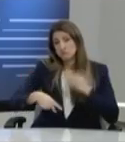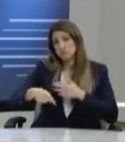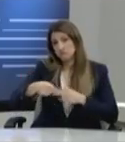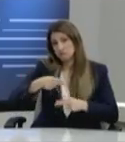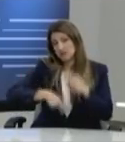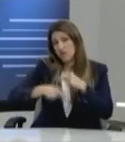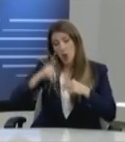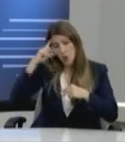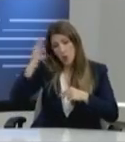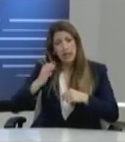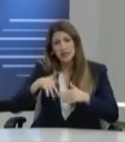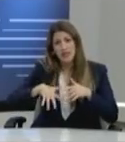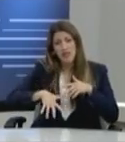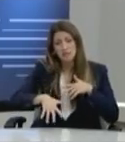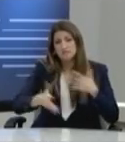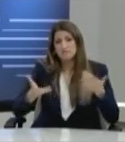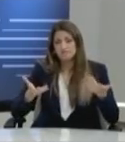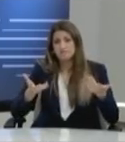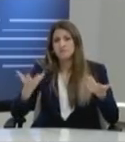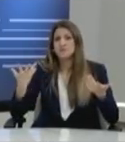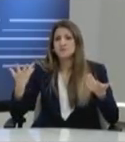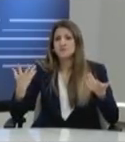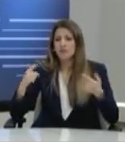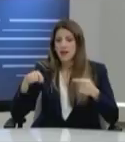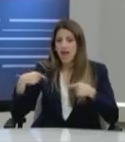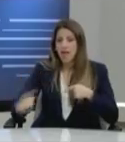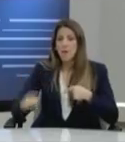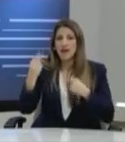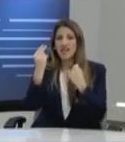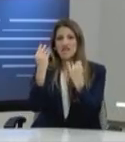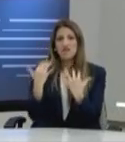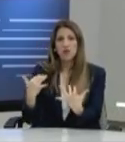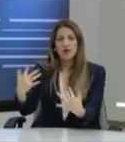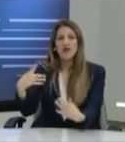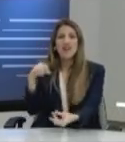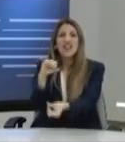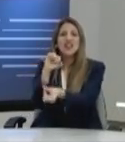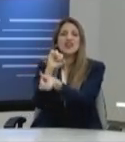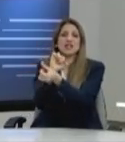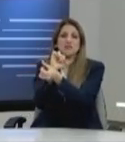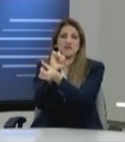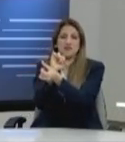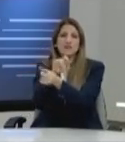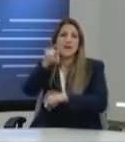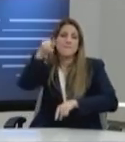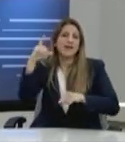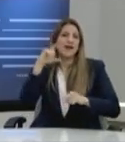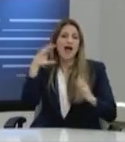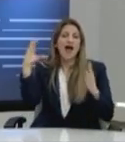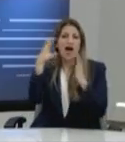εκπλήξεις, μία δέσμευση της επόμενης Βουλής, κάποια σημαντικά